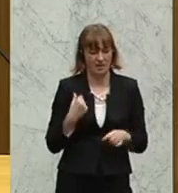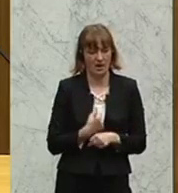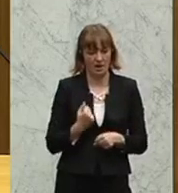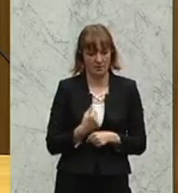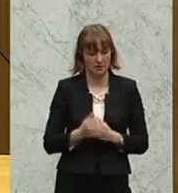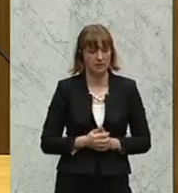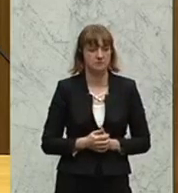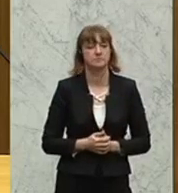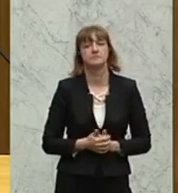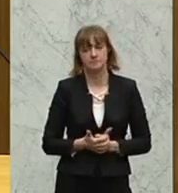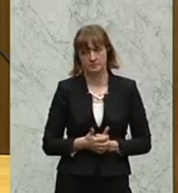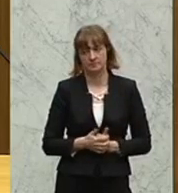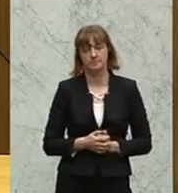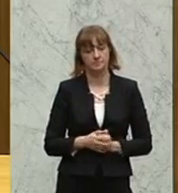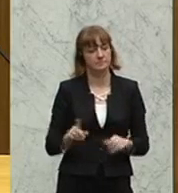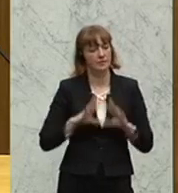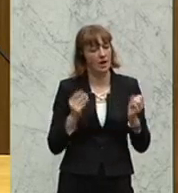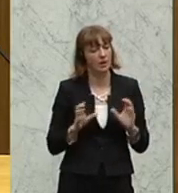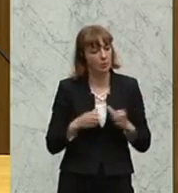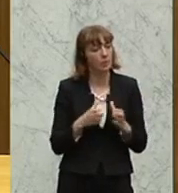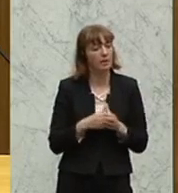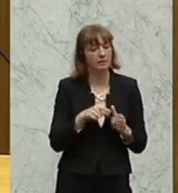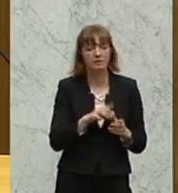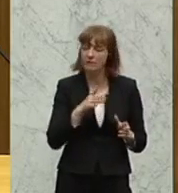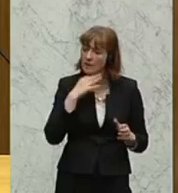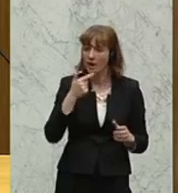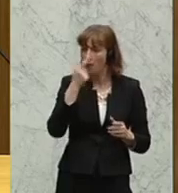der Wirtschaftsminister selber ausgearbeitet hat. Es gibt